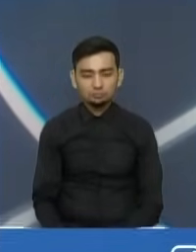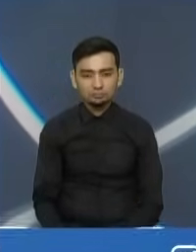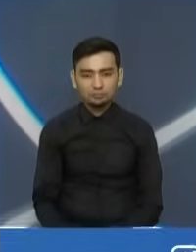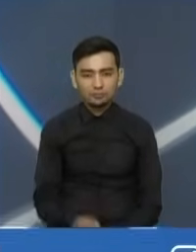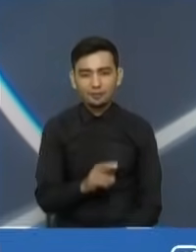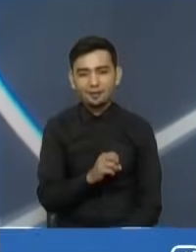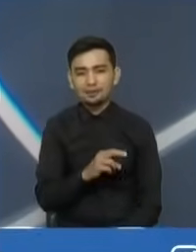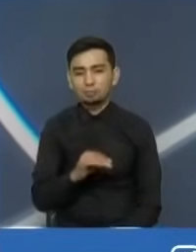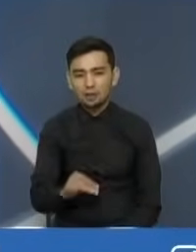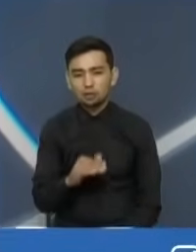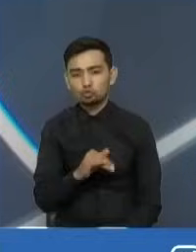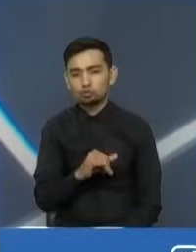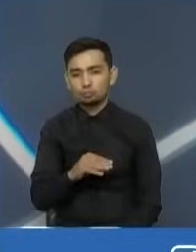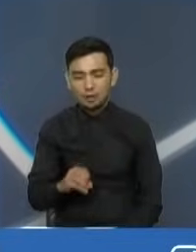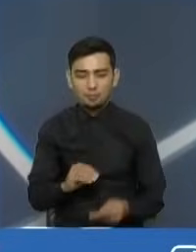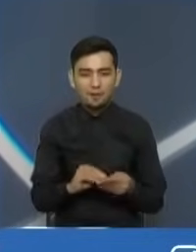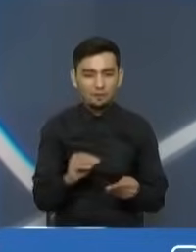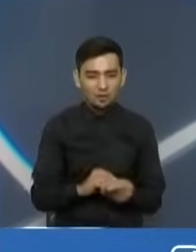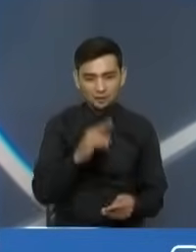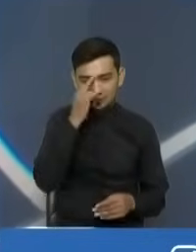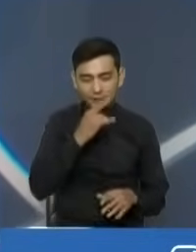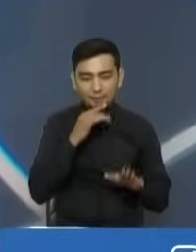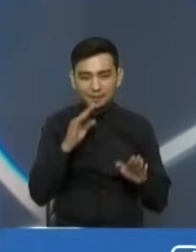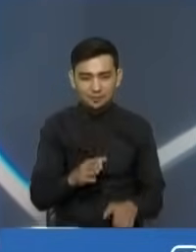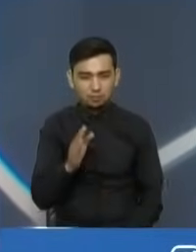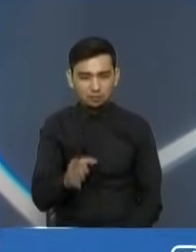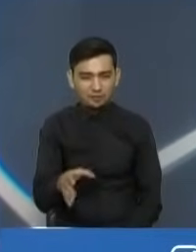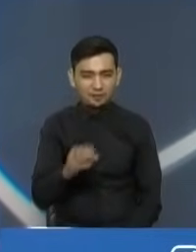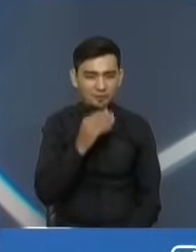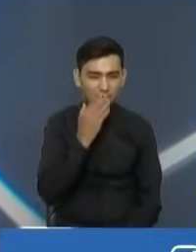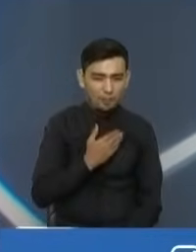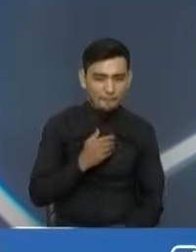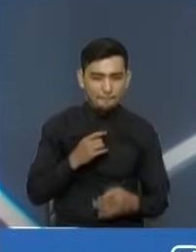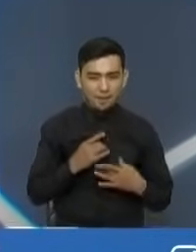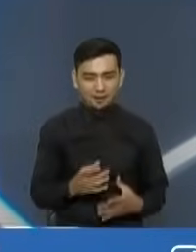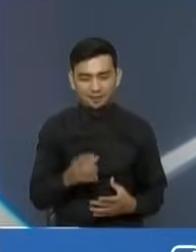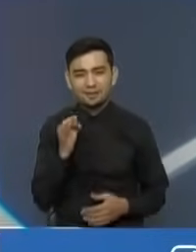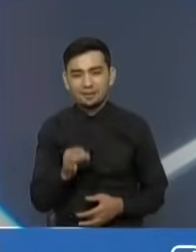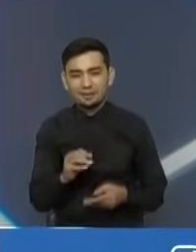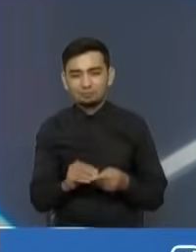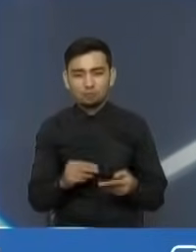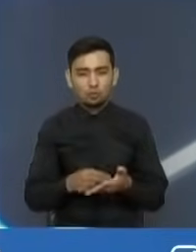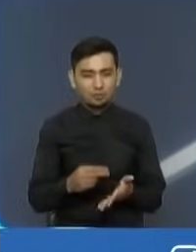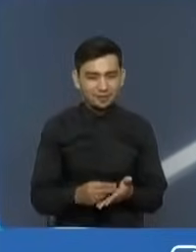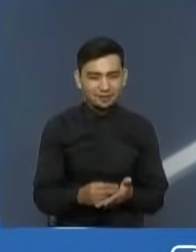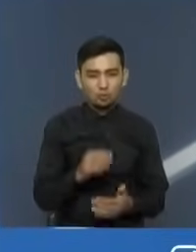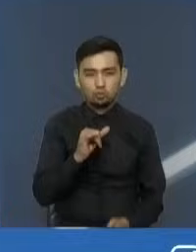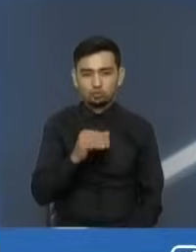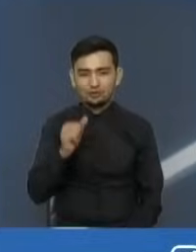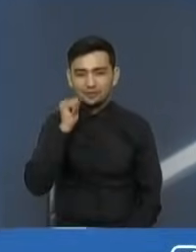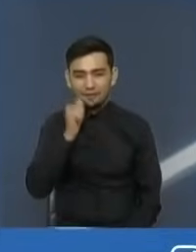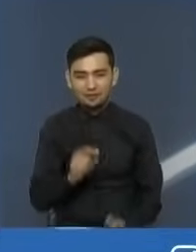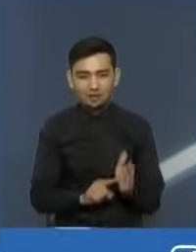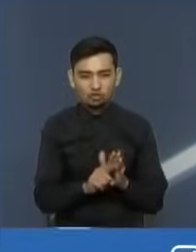Каспий Жума вновь пройдет в Казахстане. Всеми любимый всенародный праздник выгодных покупок начнется уже завтра и